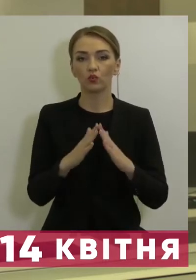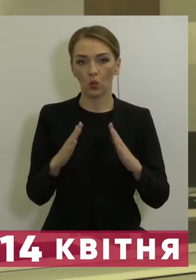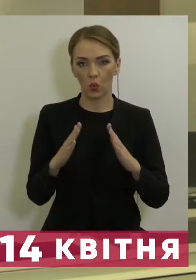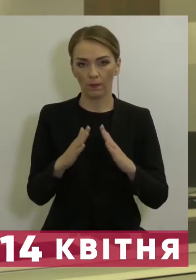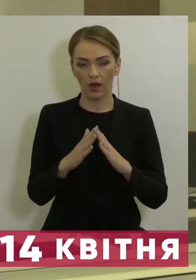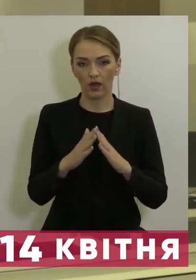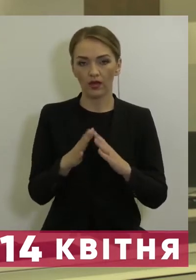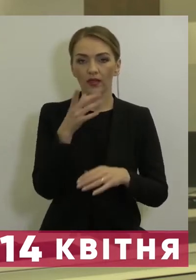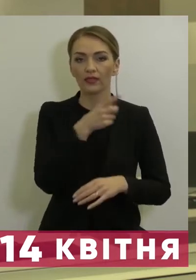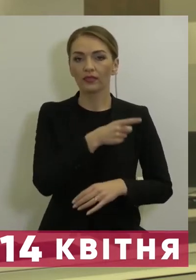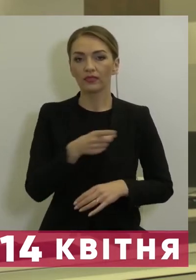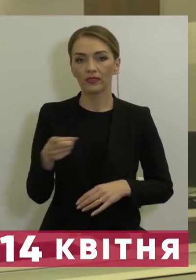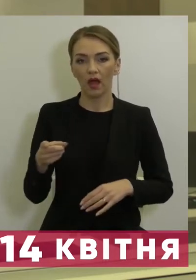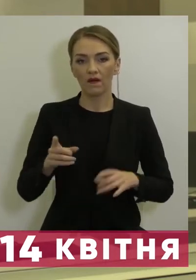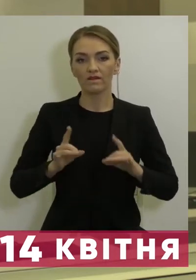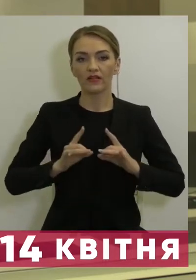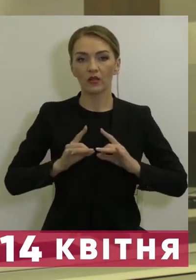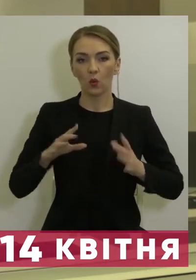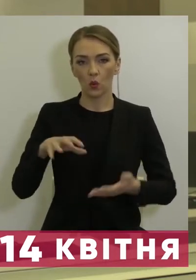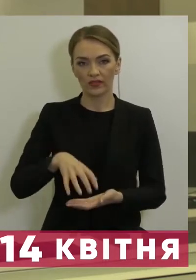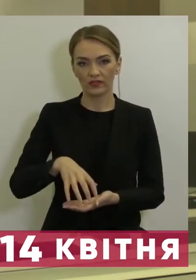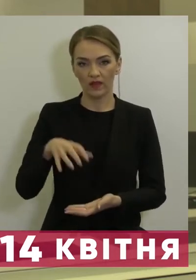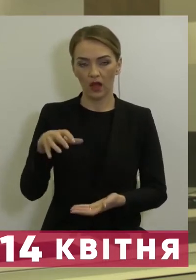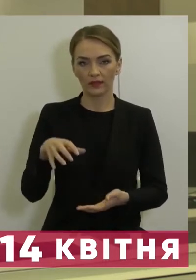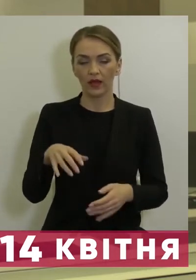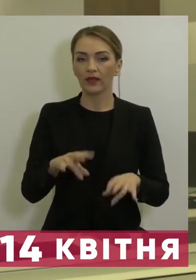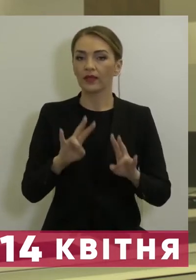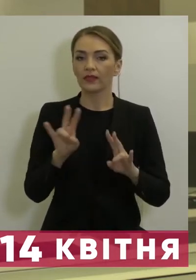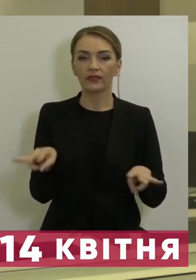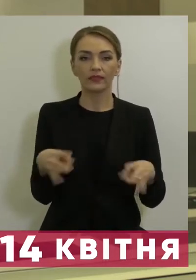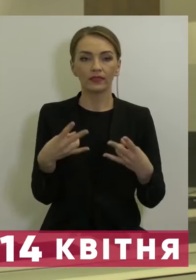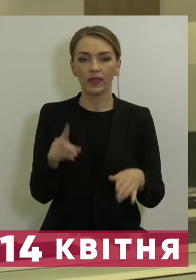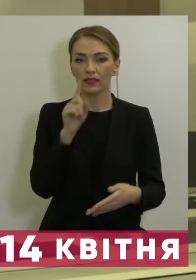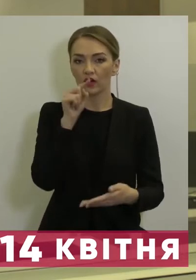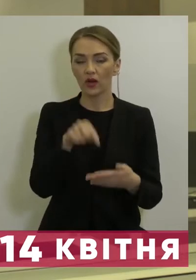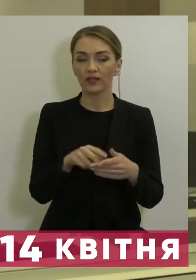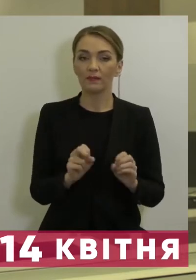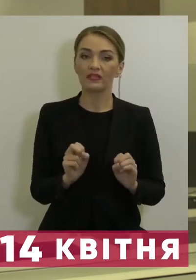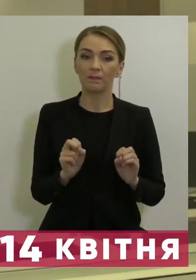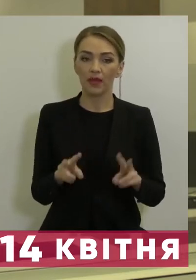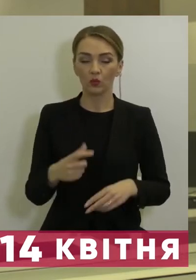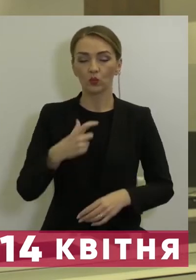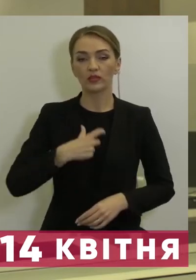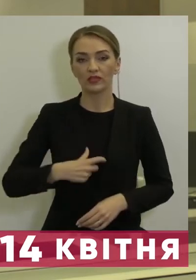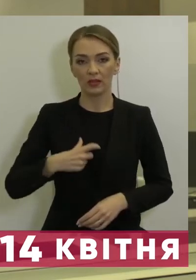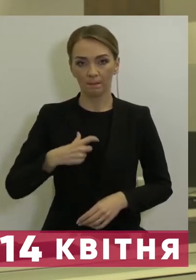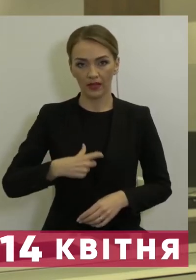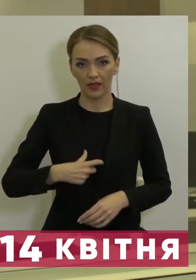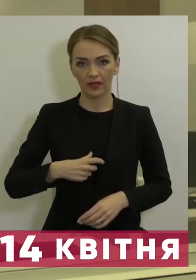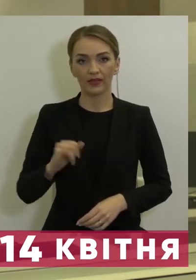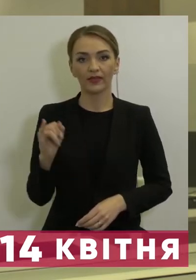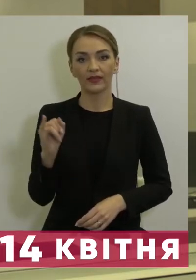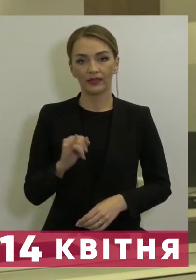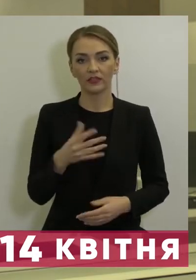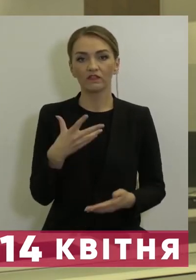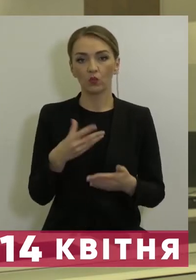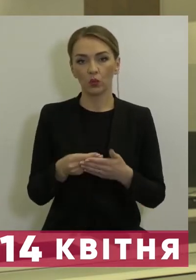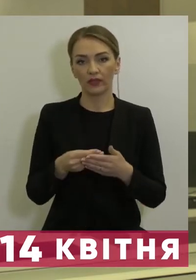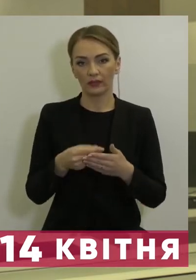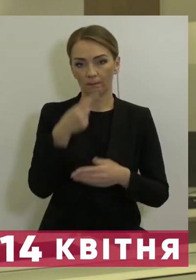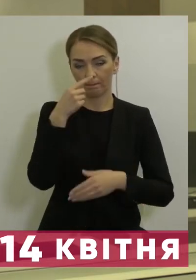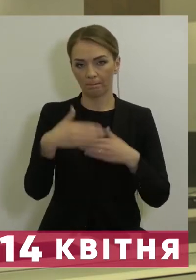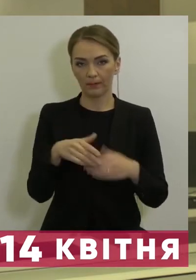на Великодні свята. Не наражайте на небезпеку себе і